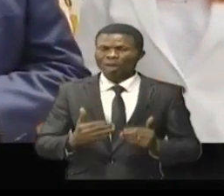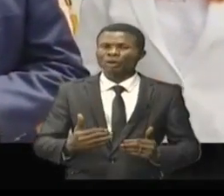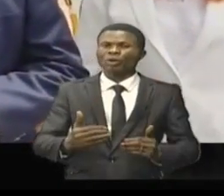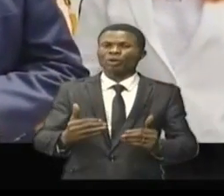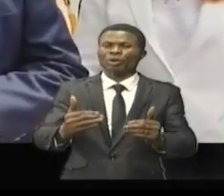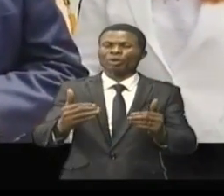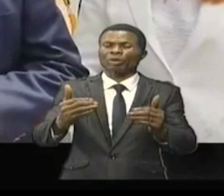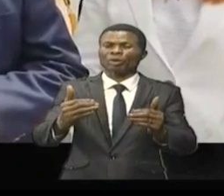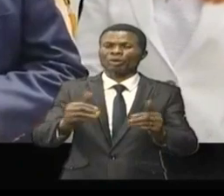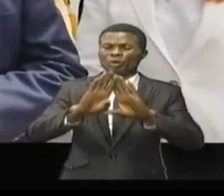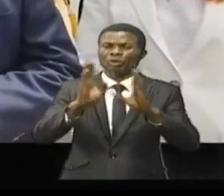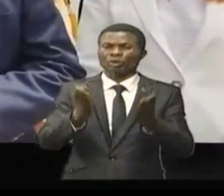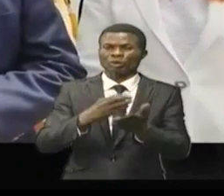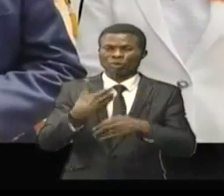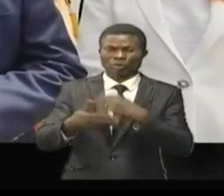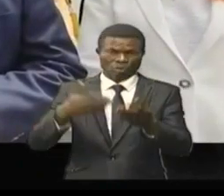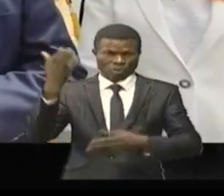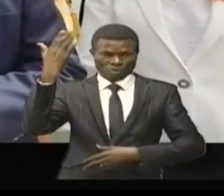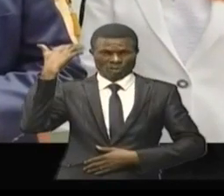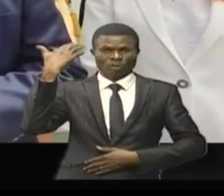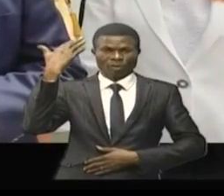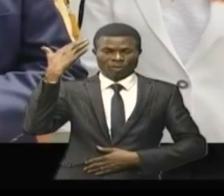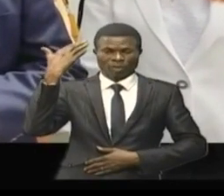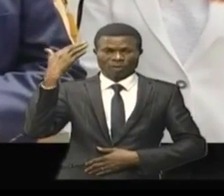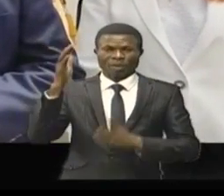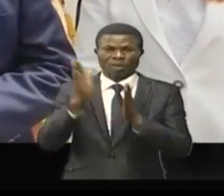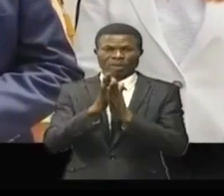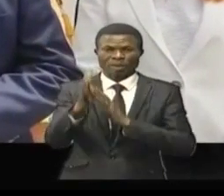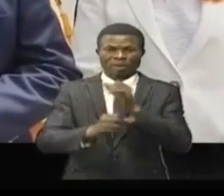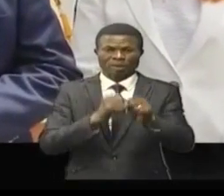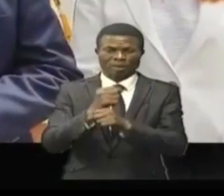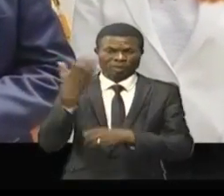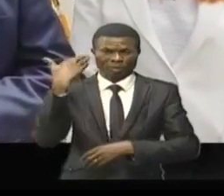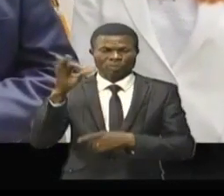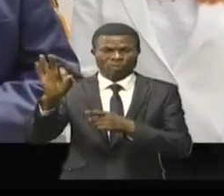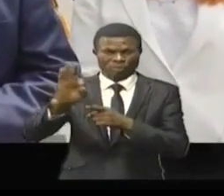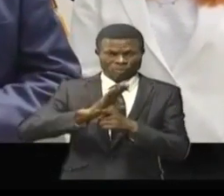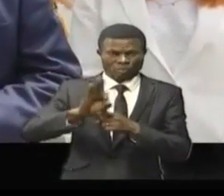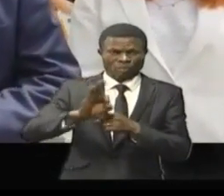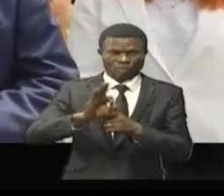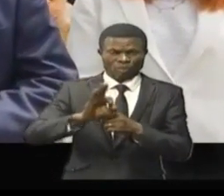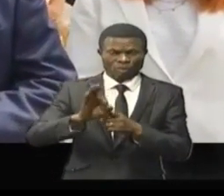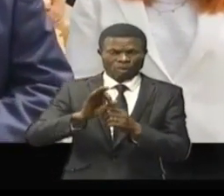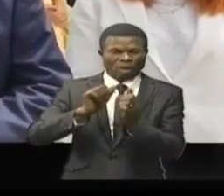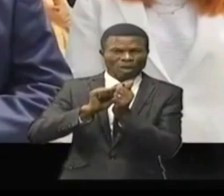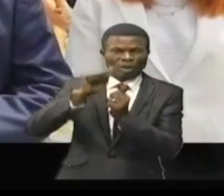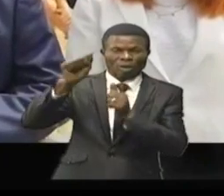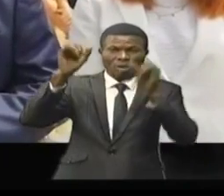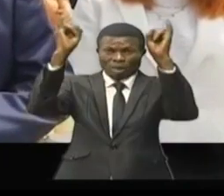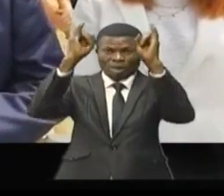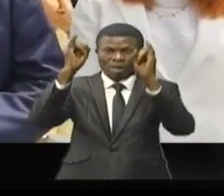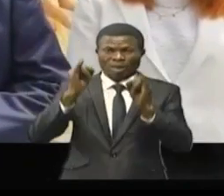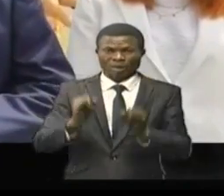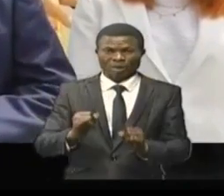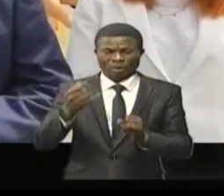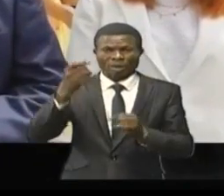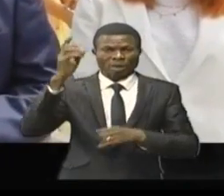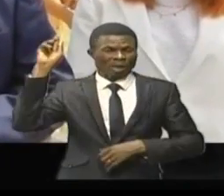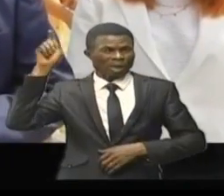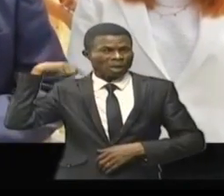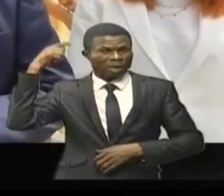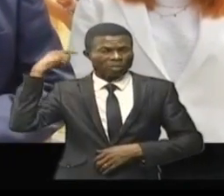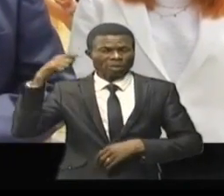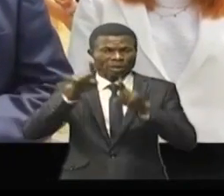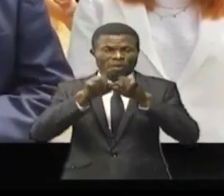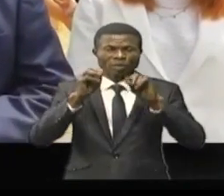qu'on a déjà fait depuis plus de 10 ans, c'est la formation à distance des maîtres et des enseignants. Je pense que l'éducation